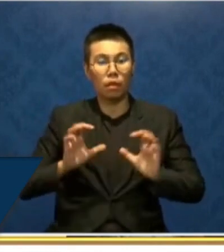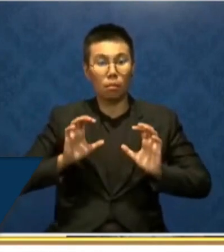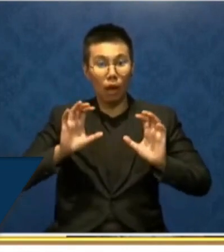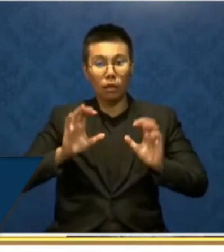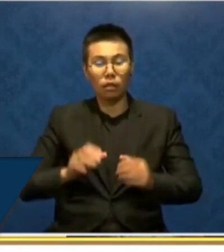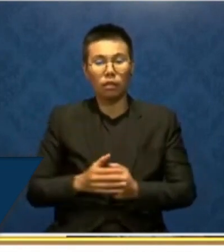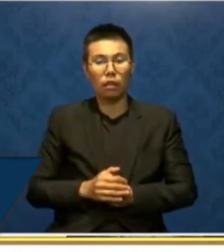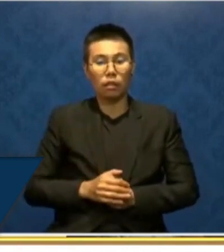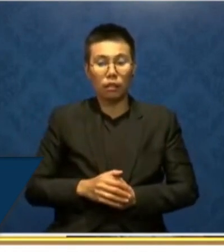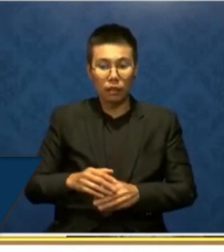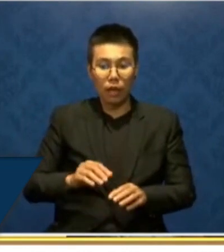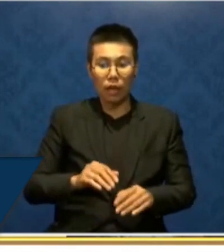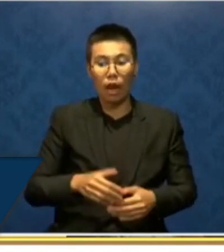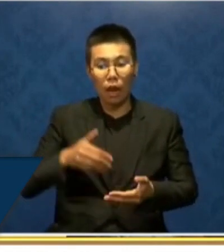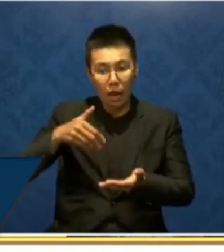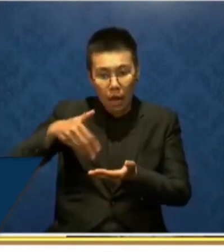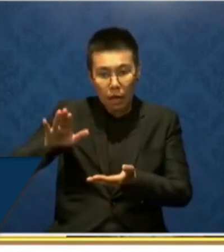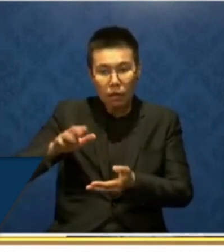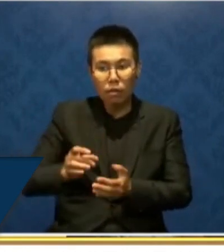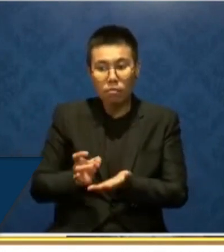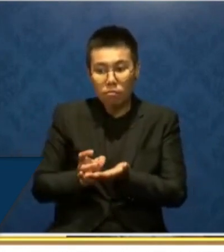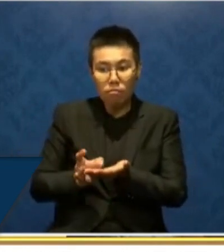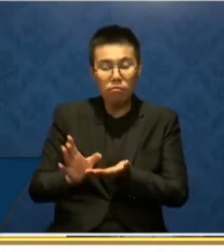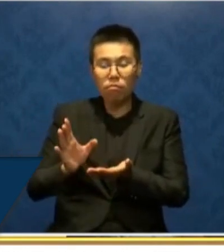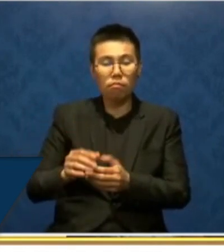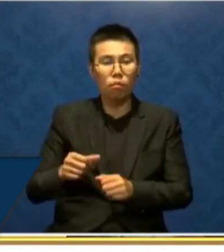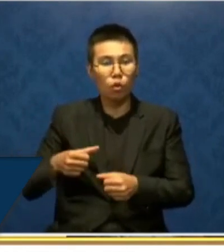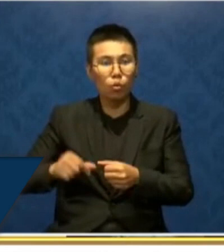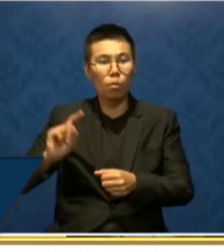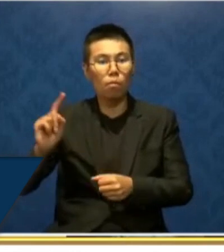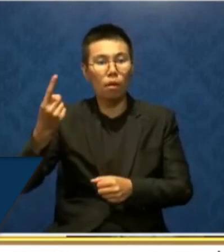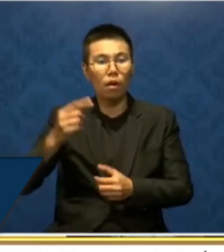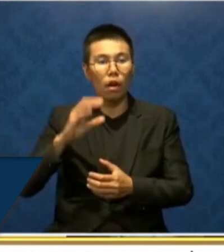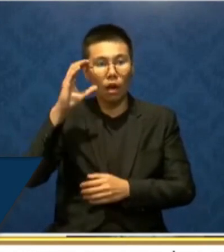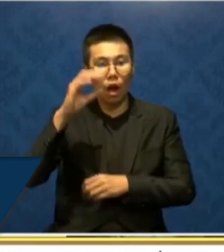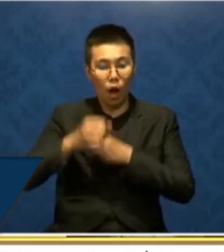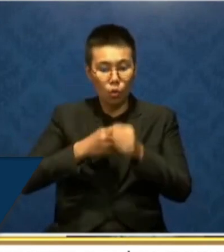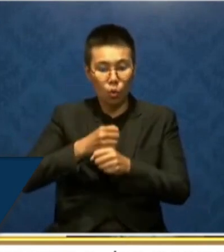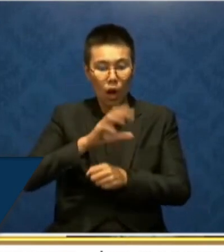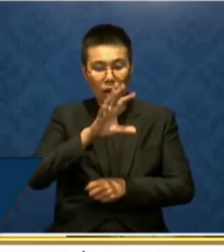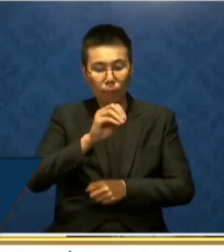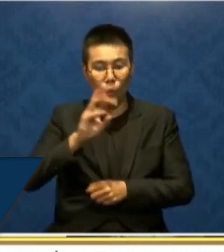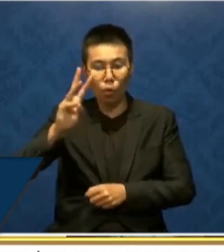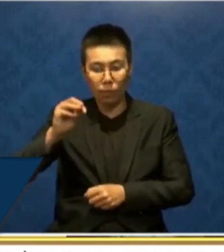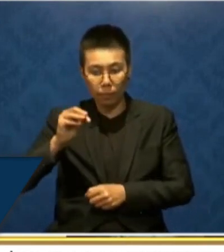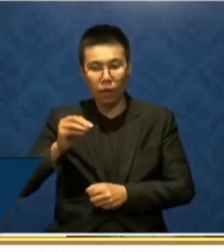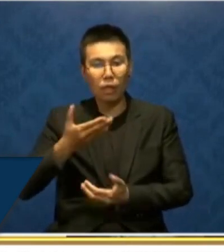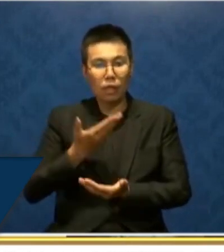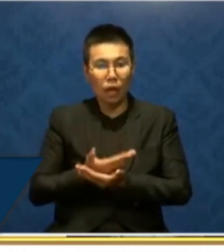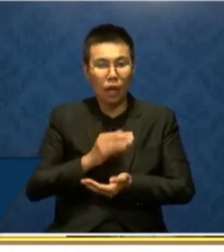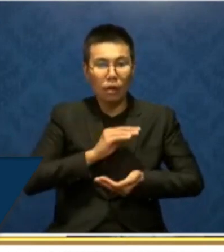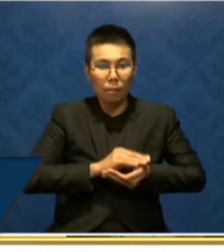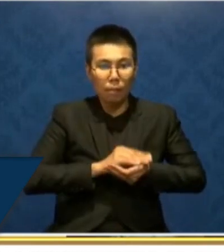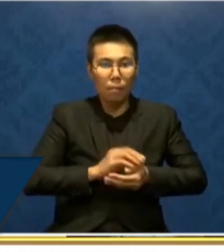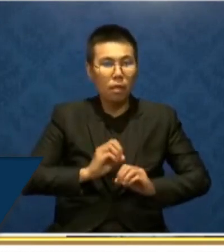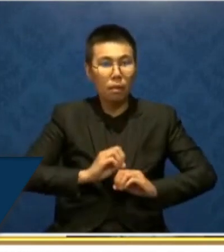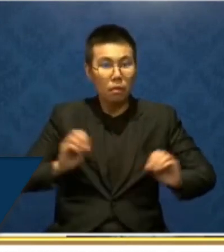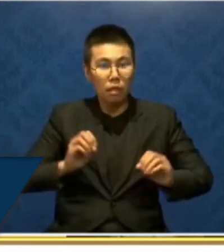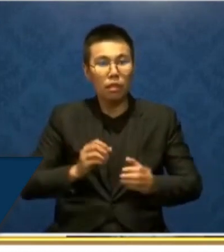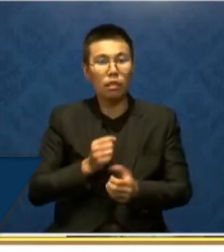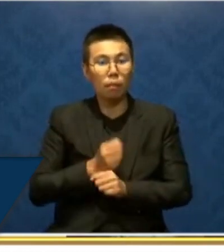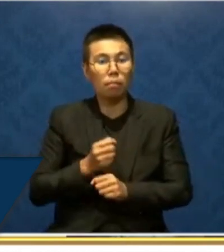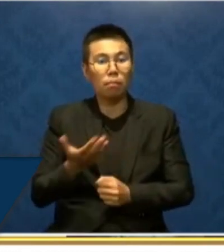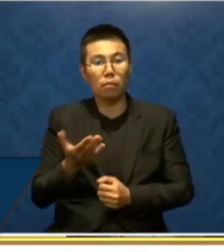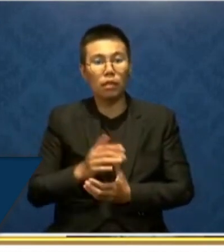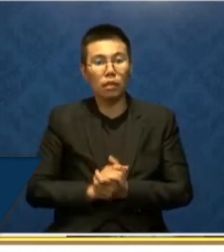ที่อื่นและศักยภาพของตัวเขาอายุ 50-60 แล้วเงินเก็บก็ไม่มีจะให้เขาไป